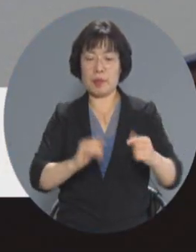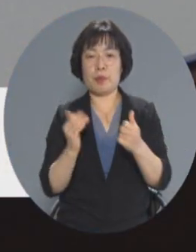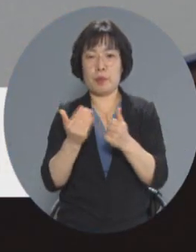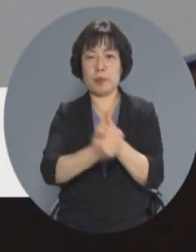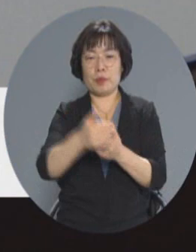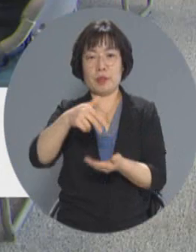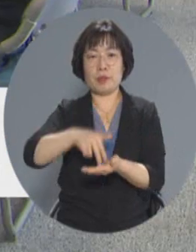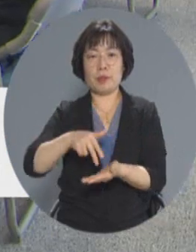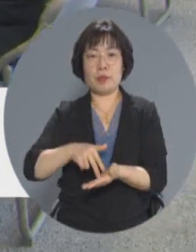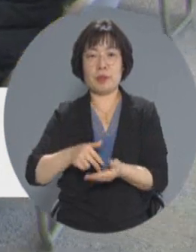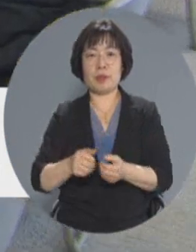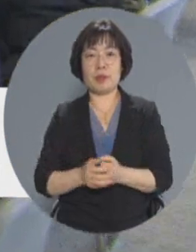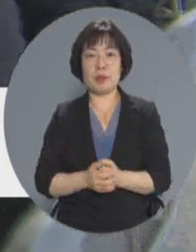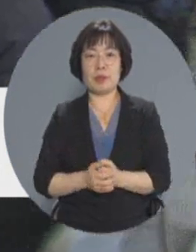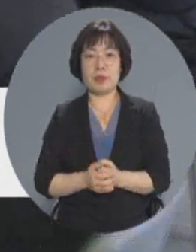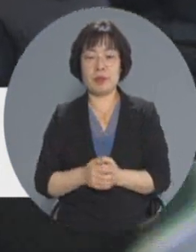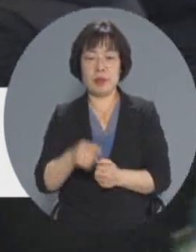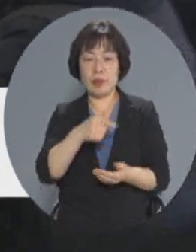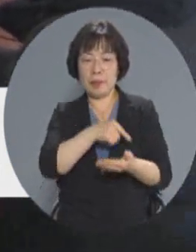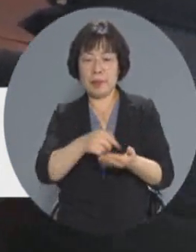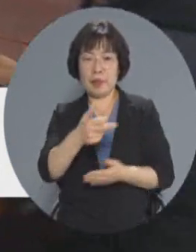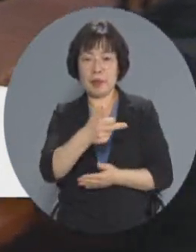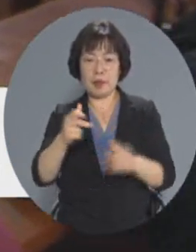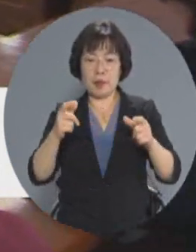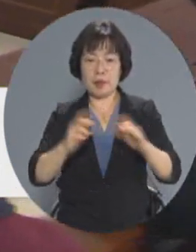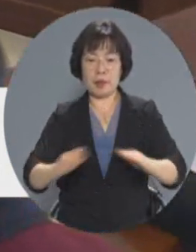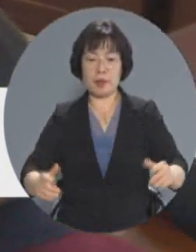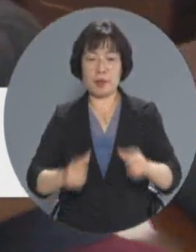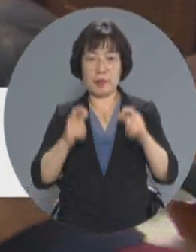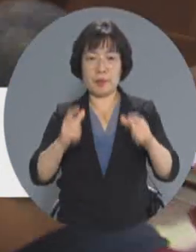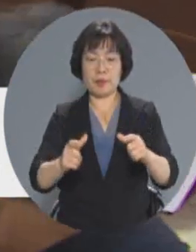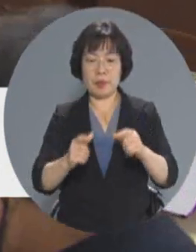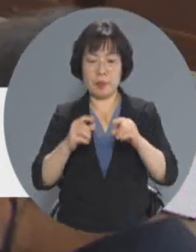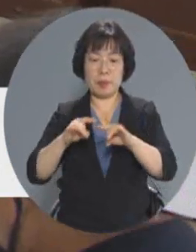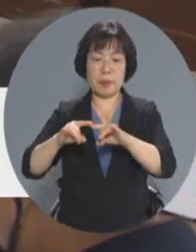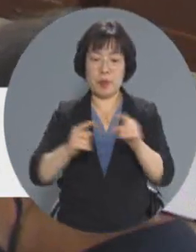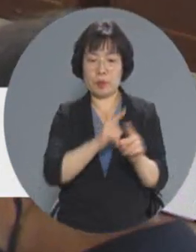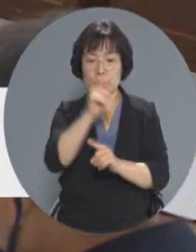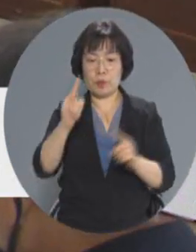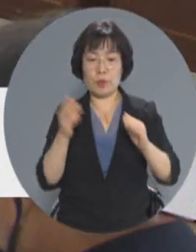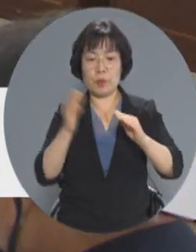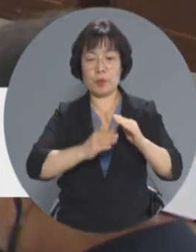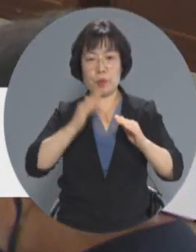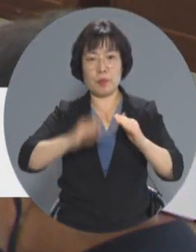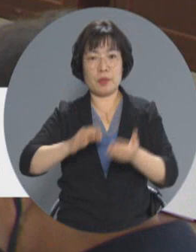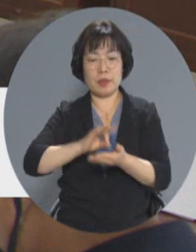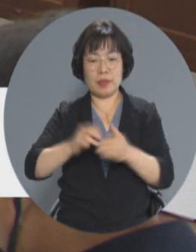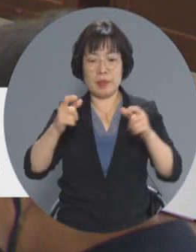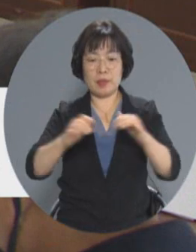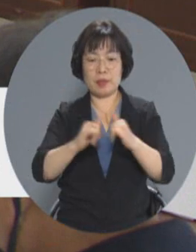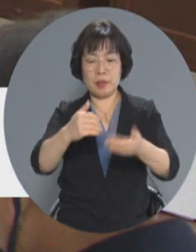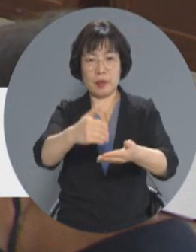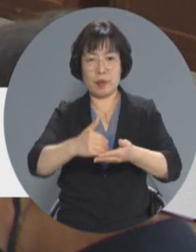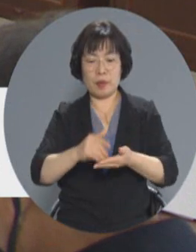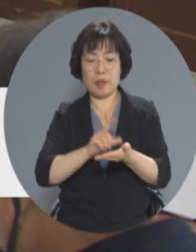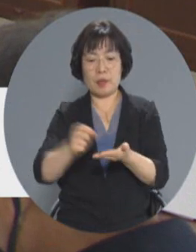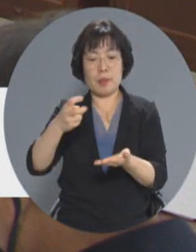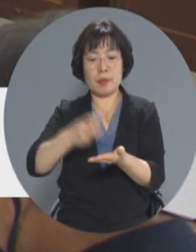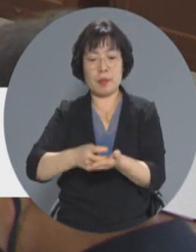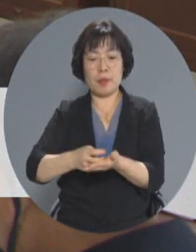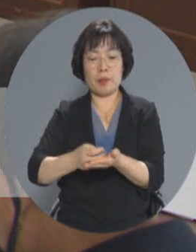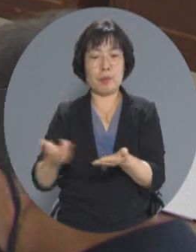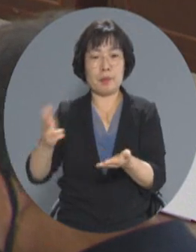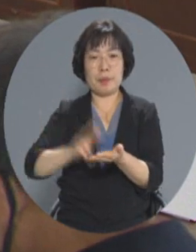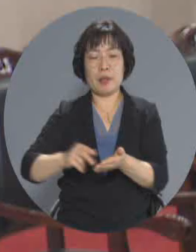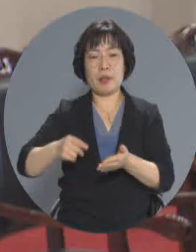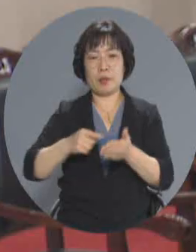겁니다. 가장 큰 피해를 보고 있는 전남에서 신재생에너지 공영화를 주민 발의로 조례 제정을 추진하고